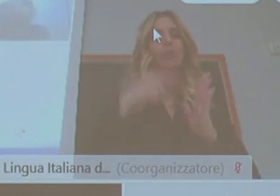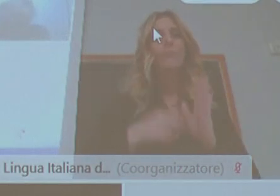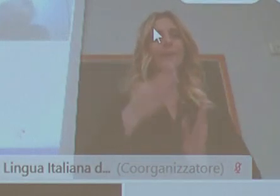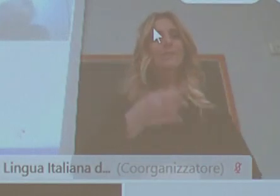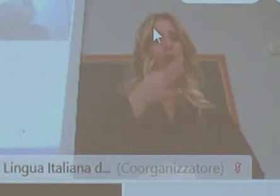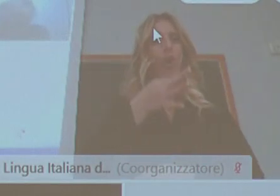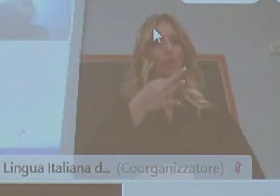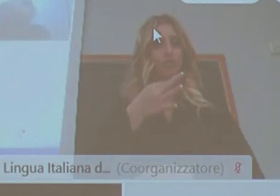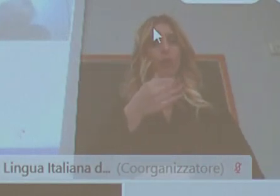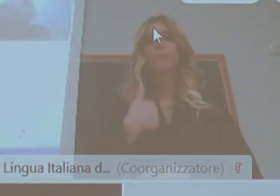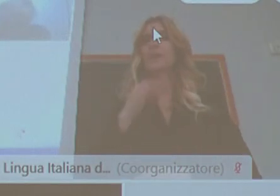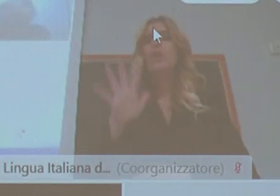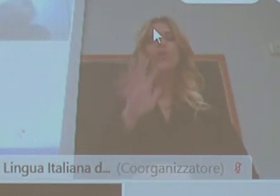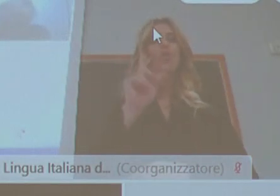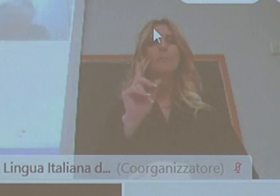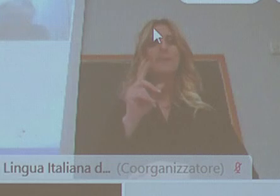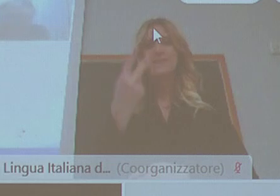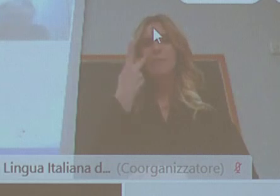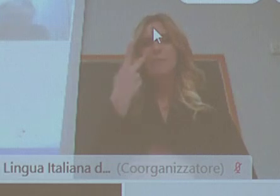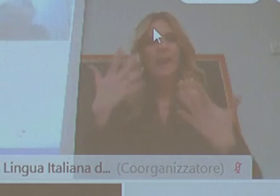mi sembra di aver visto analisi